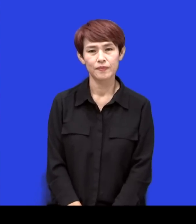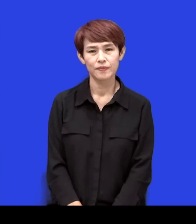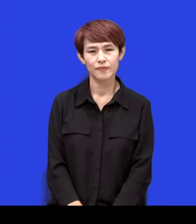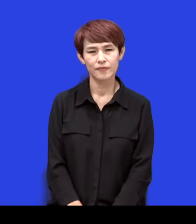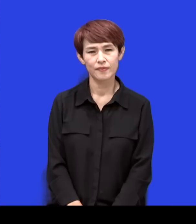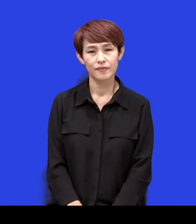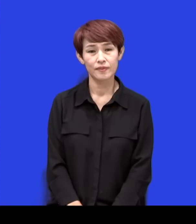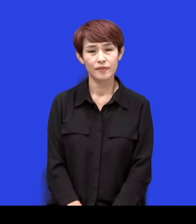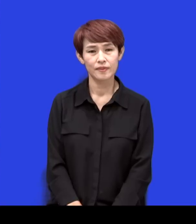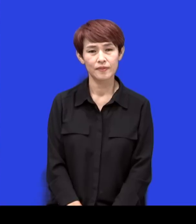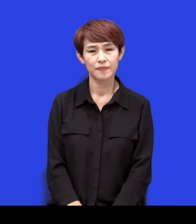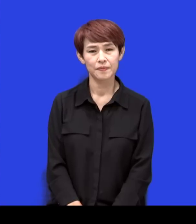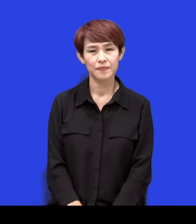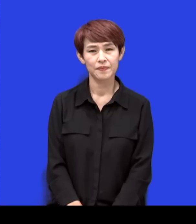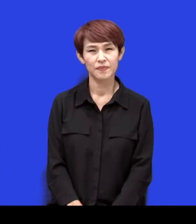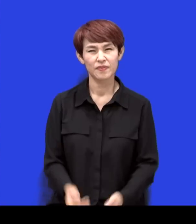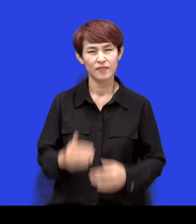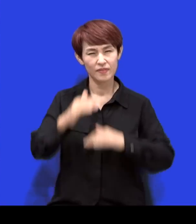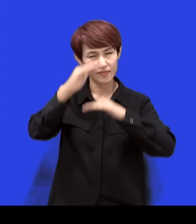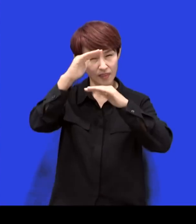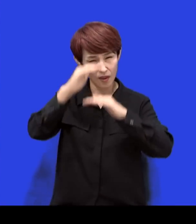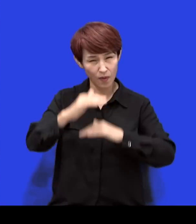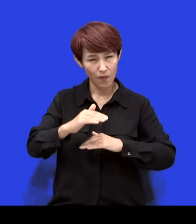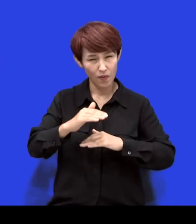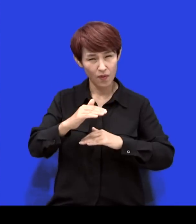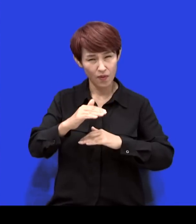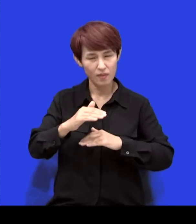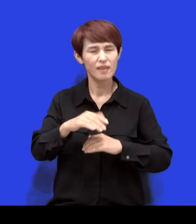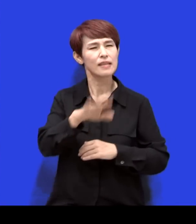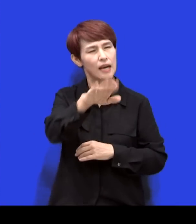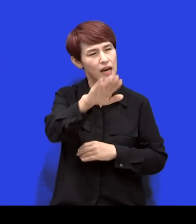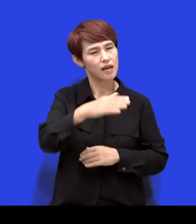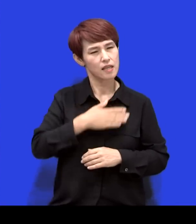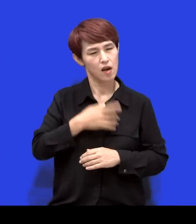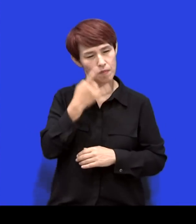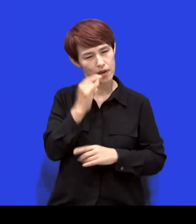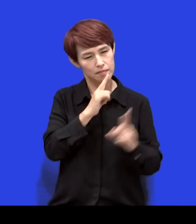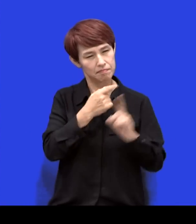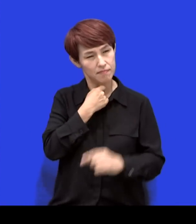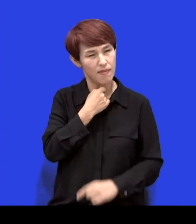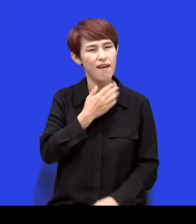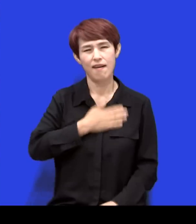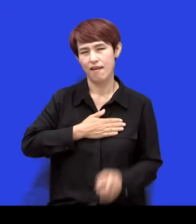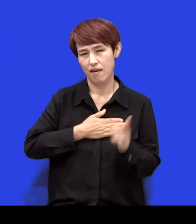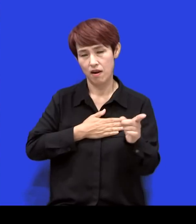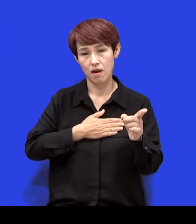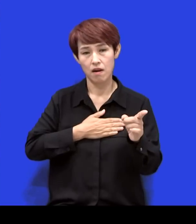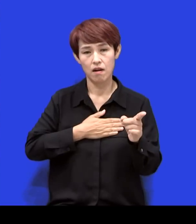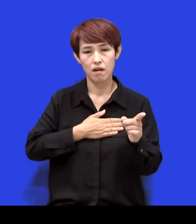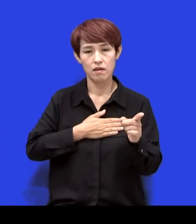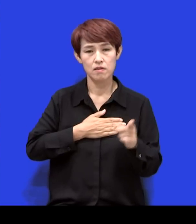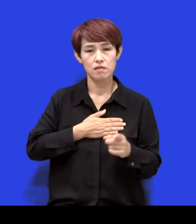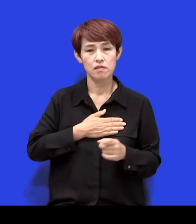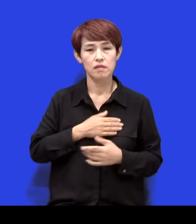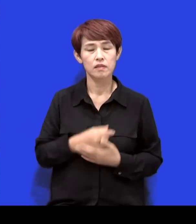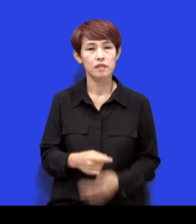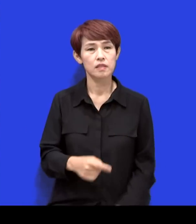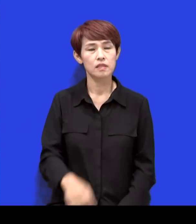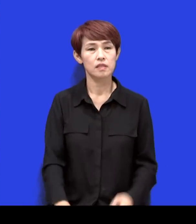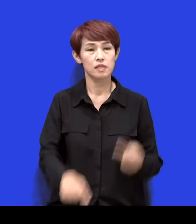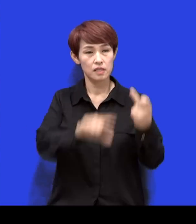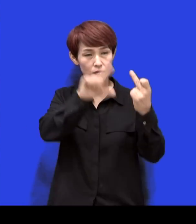뭔가 사연이 있는 것 같은데 이제 엄마가 무슨 얘기를 쓰려 하는지 알 거야 너도. 먼저 12월 한 달을 엄마를 위해 바친